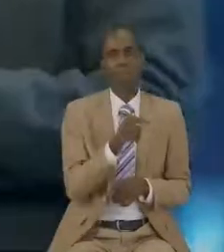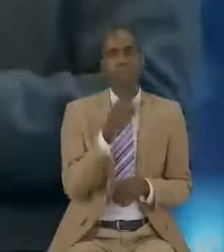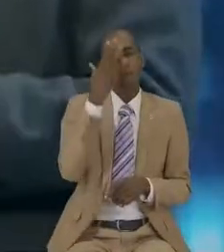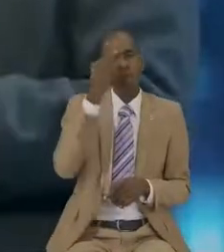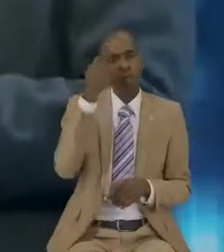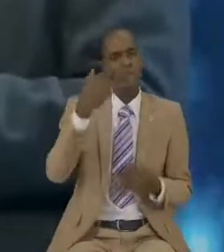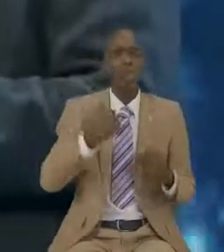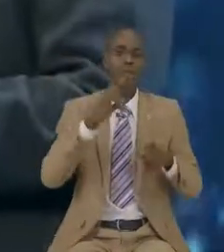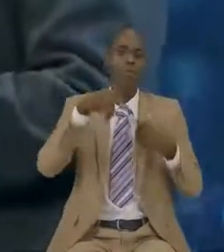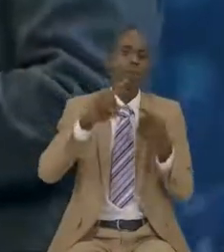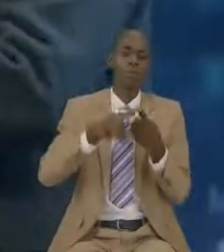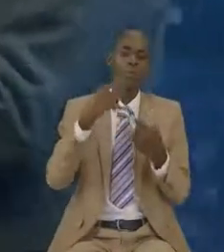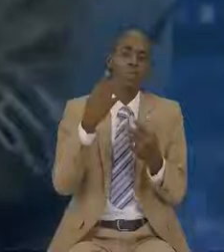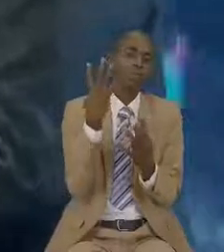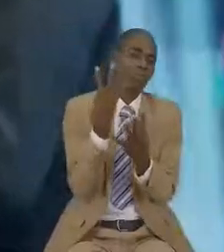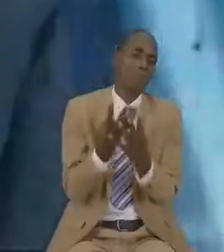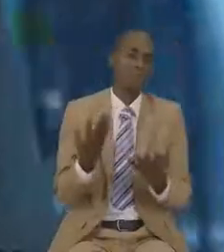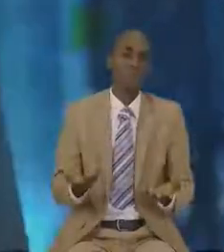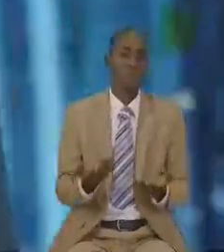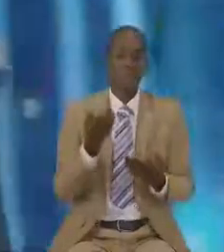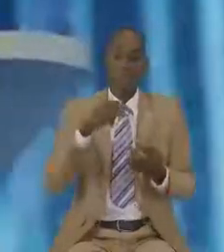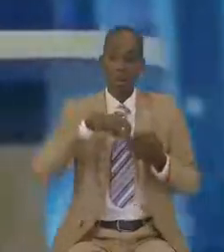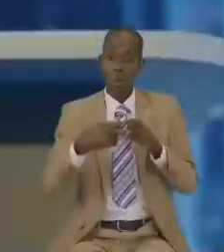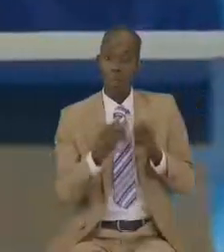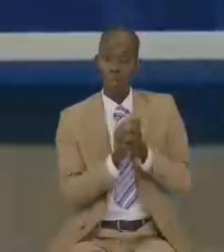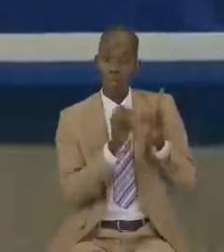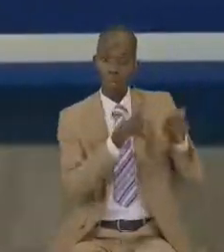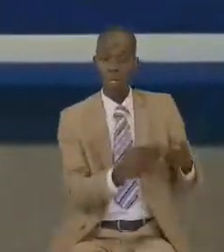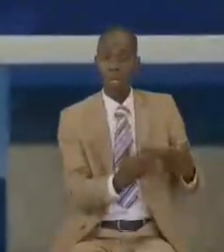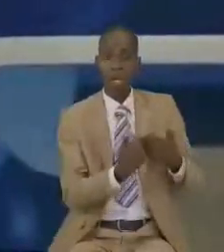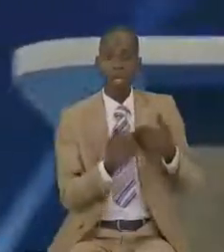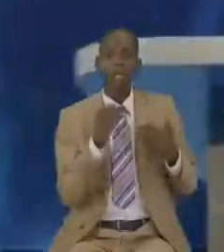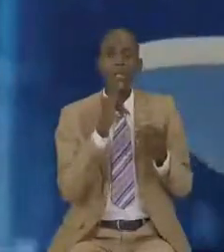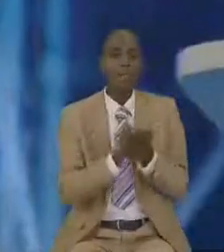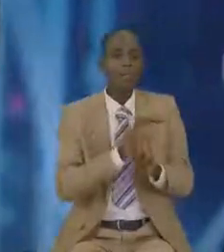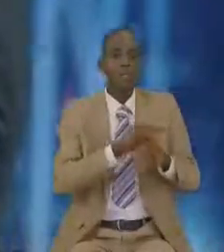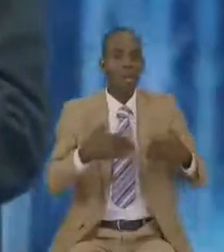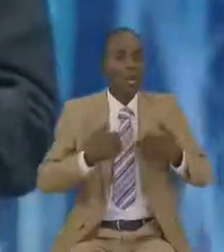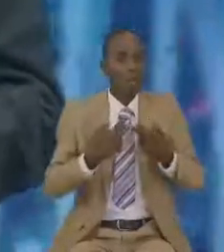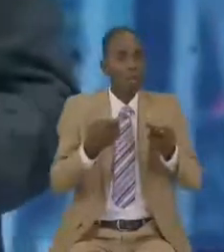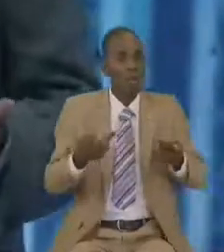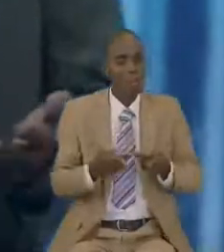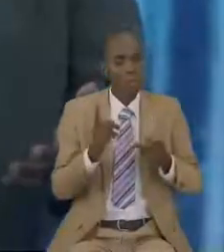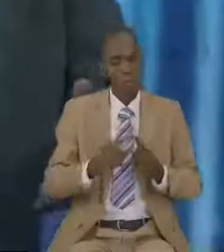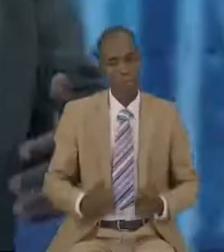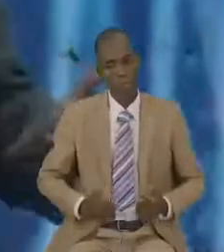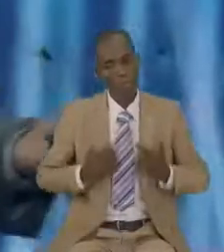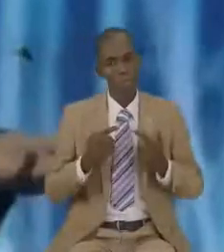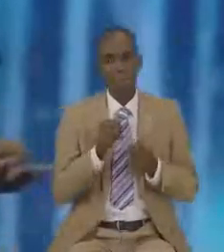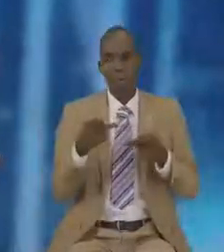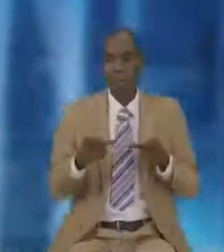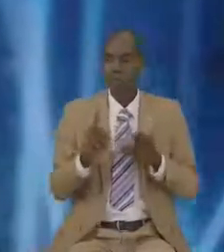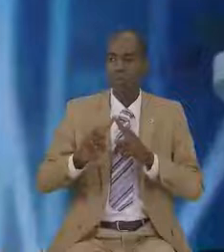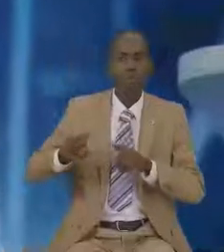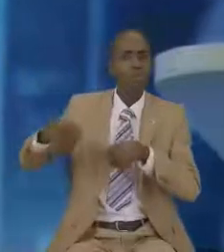en prison. Le seul défi maintenant, c'est qu'il n'a plus où vivre, il n'a plus une cuisine où